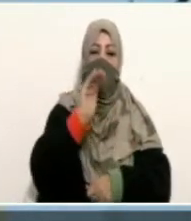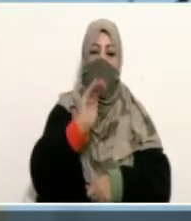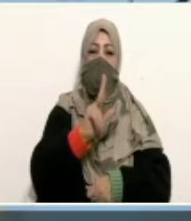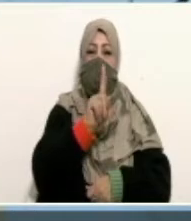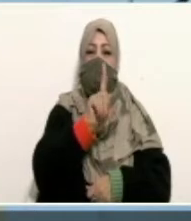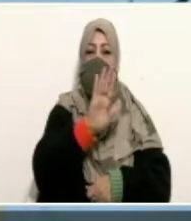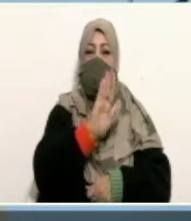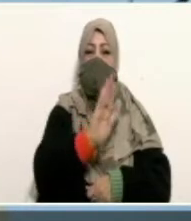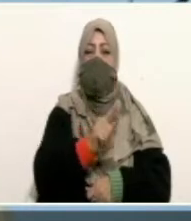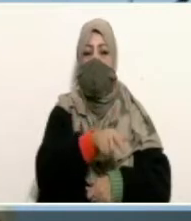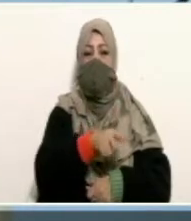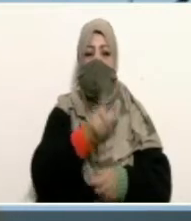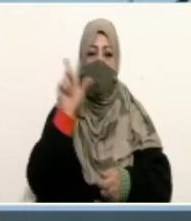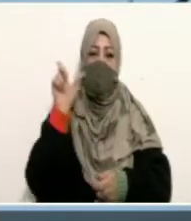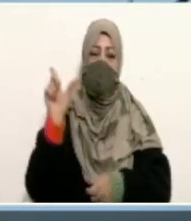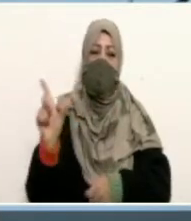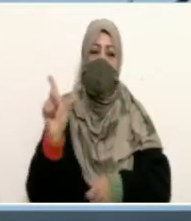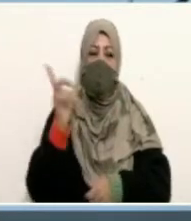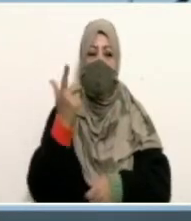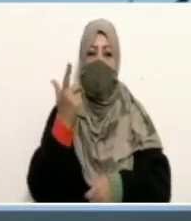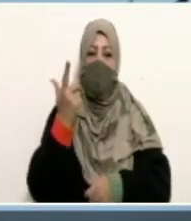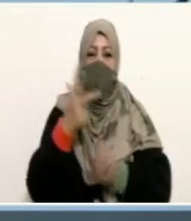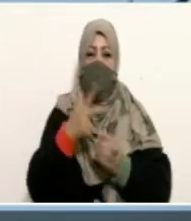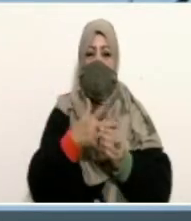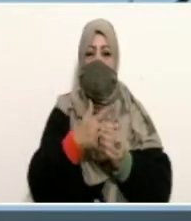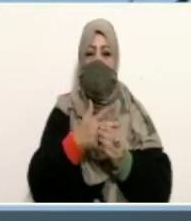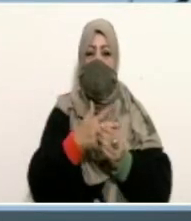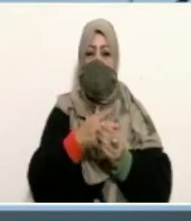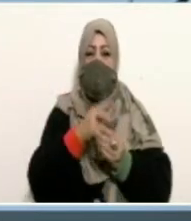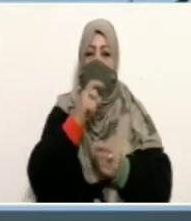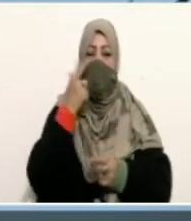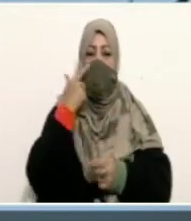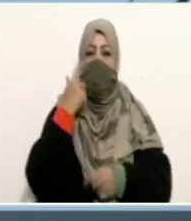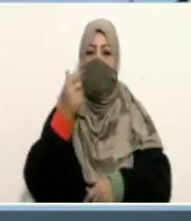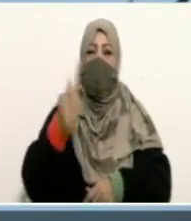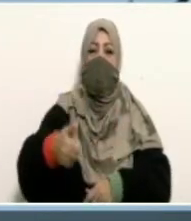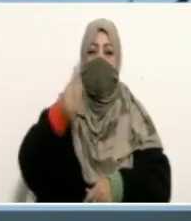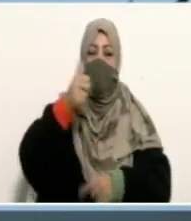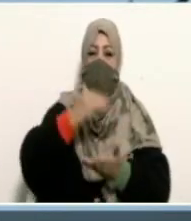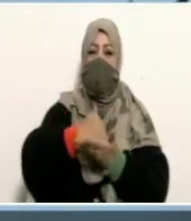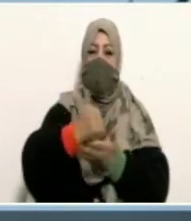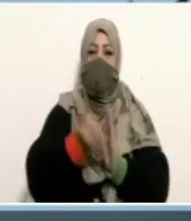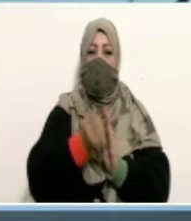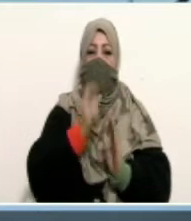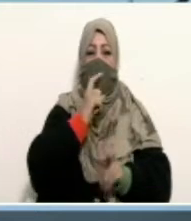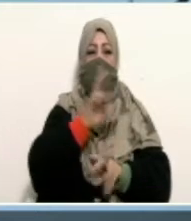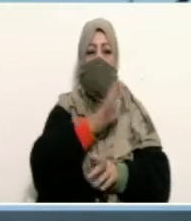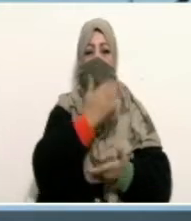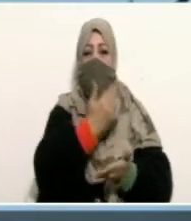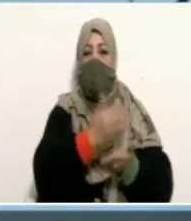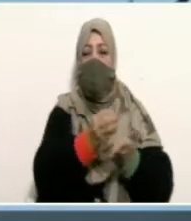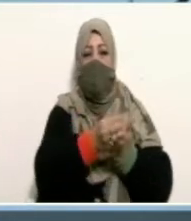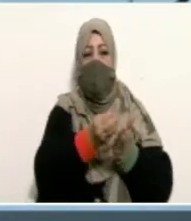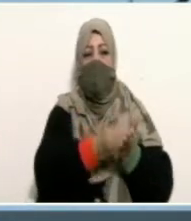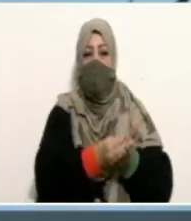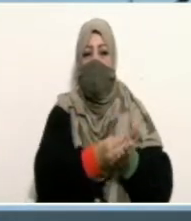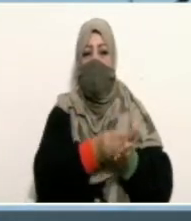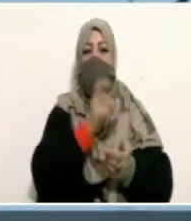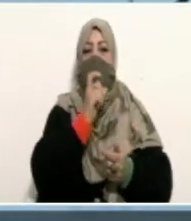هل والإثبات هل هو جائز إقدام عليها أو لا يجوز، يكره ويحرم، أقوال